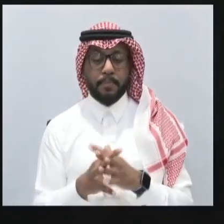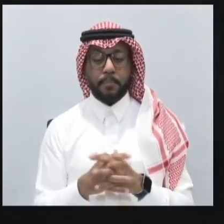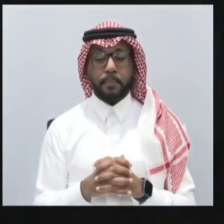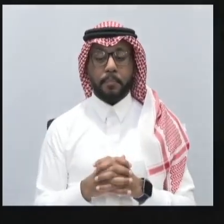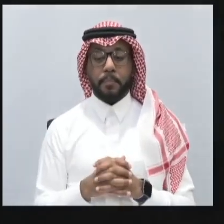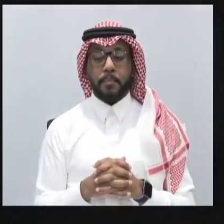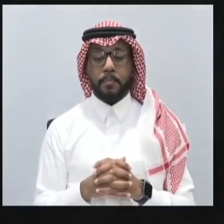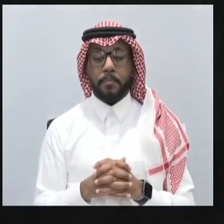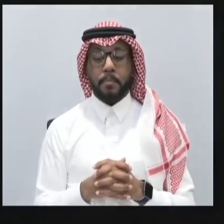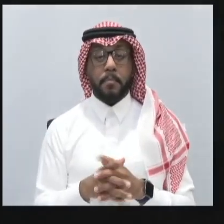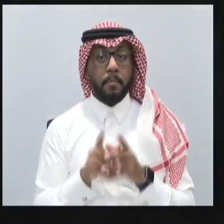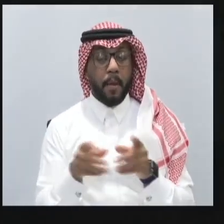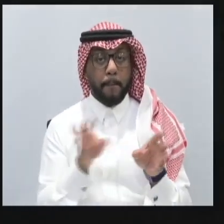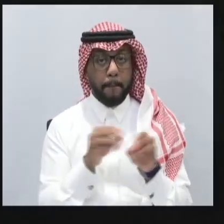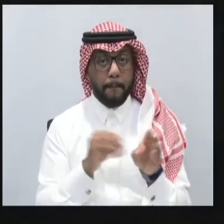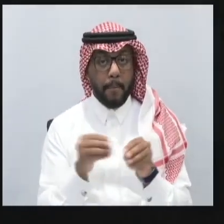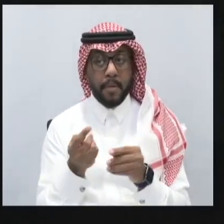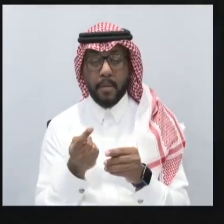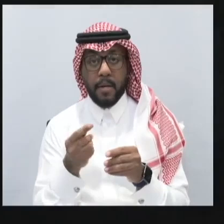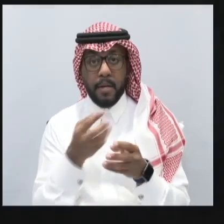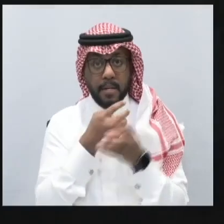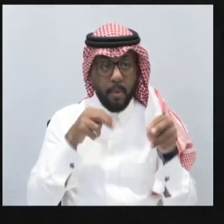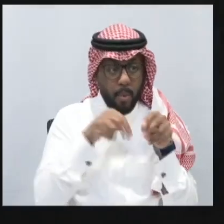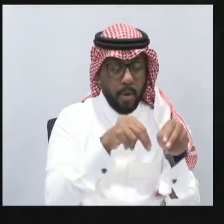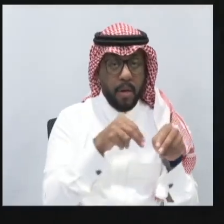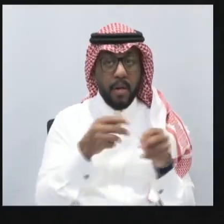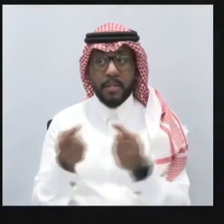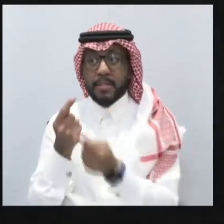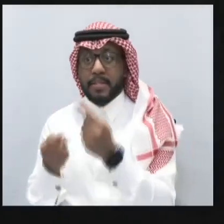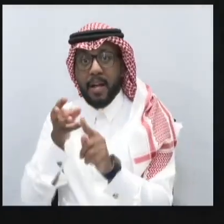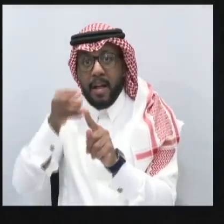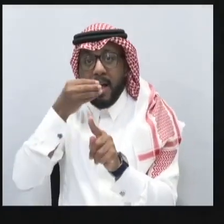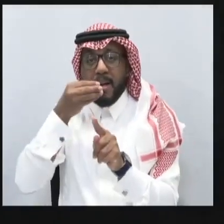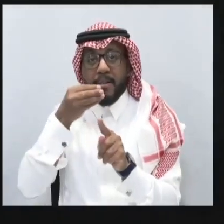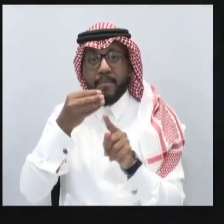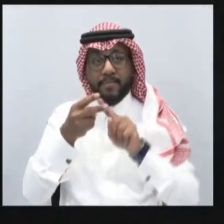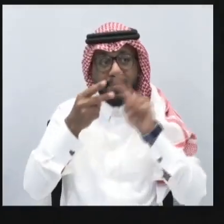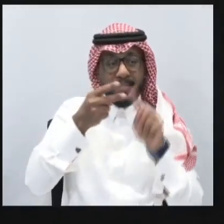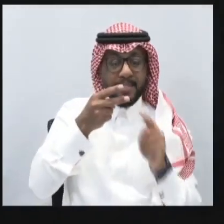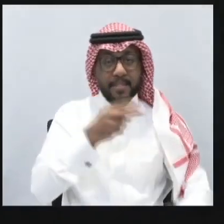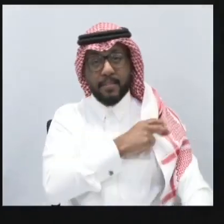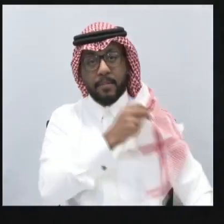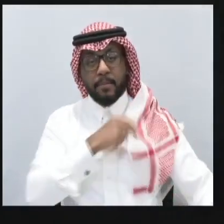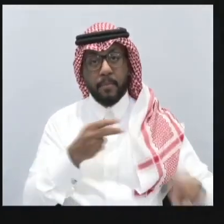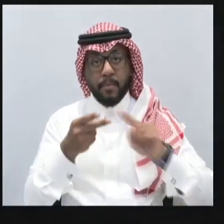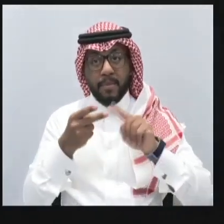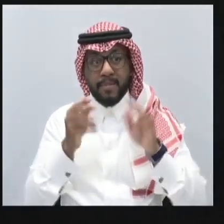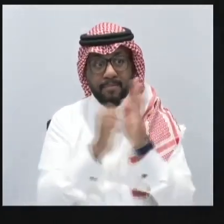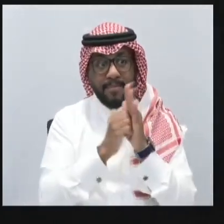بعض الحيوانات تتغذى على النباتات وايضا تحتاج الحيوانات للنباتات